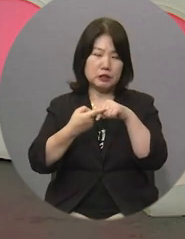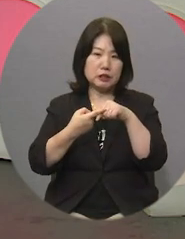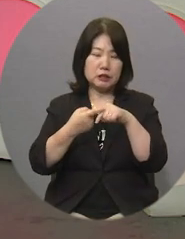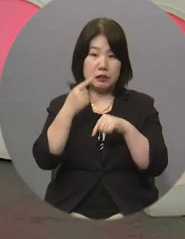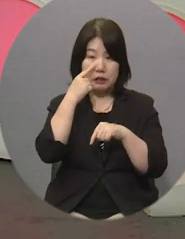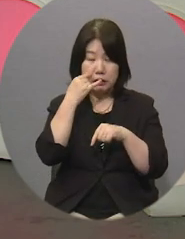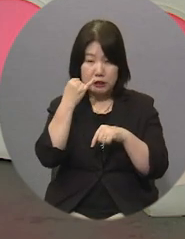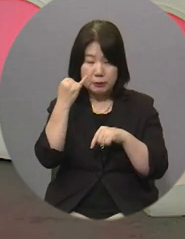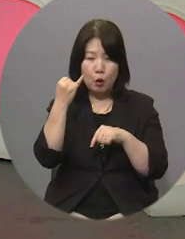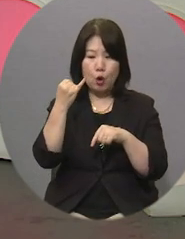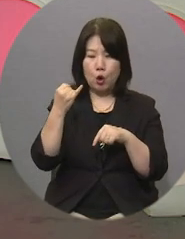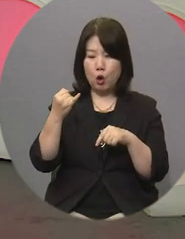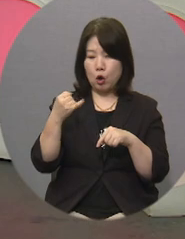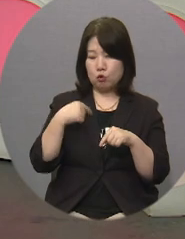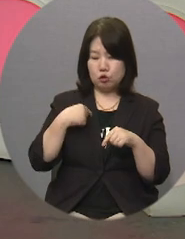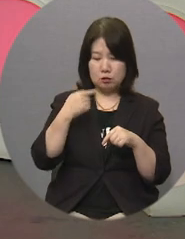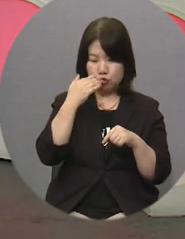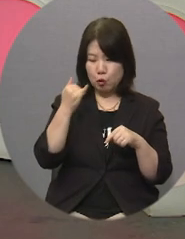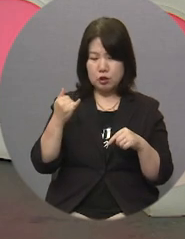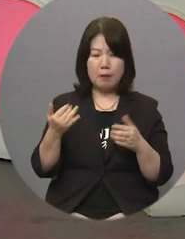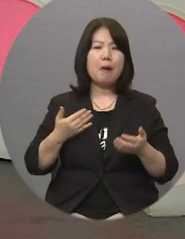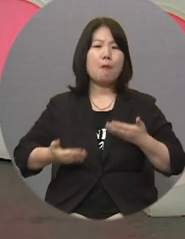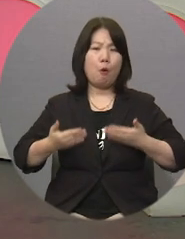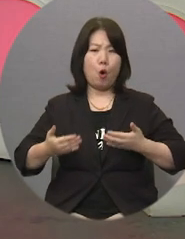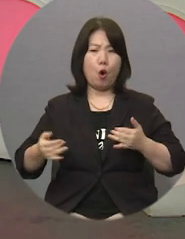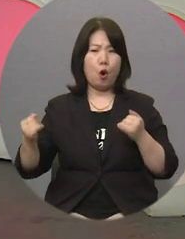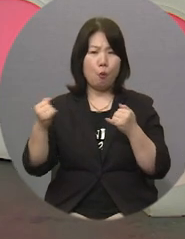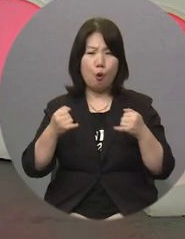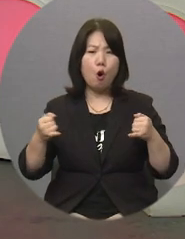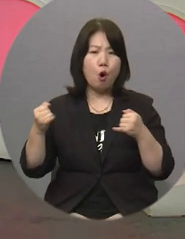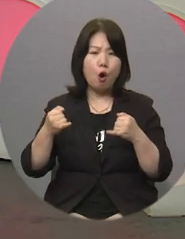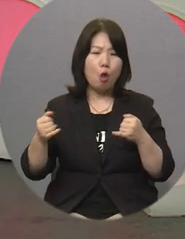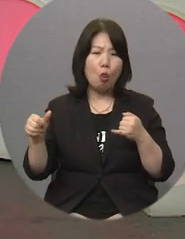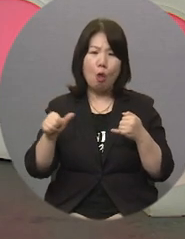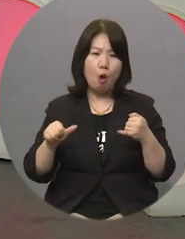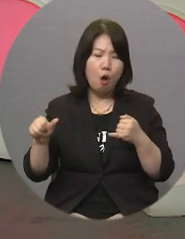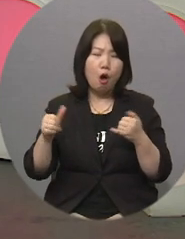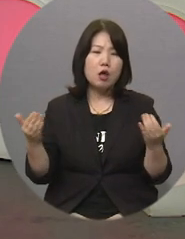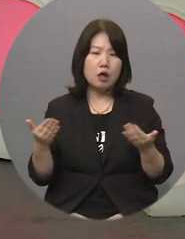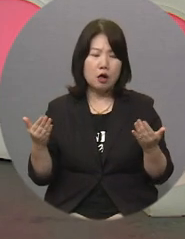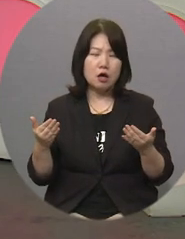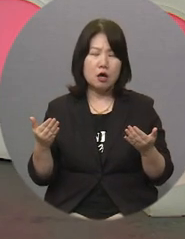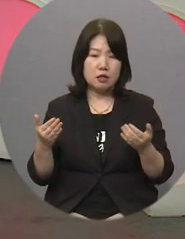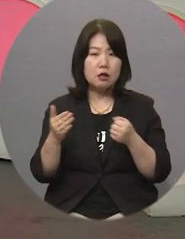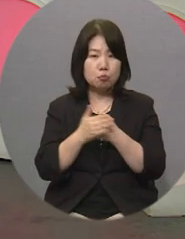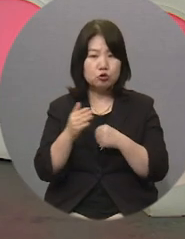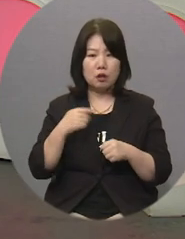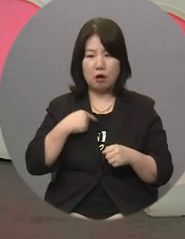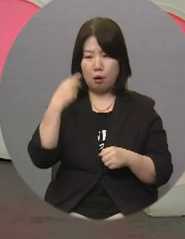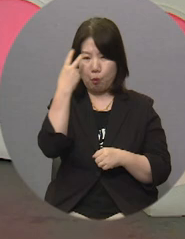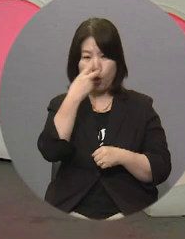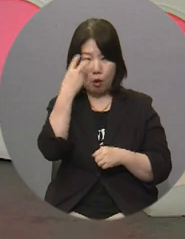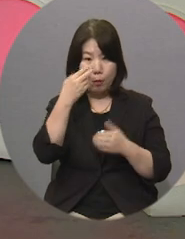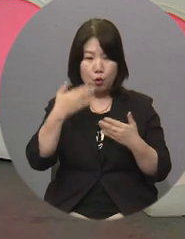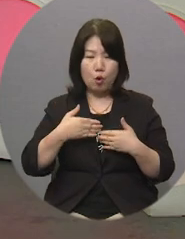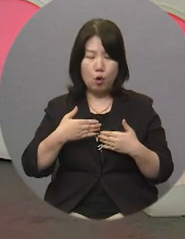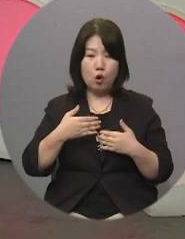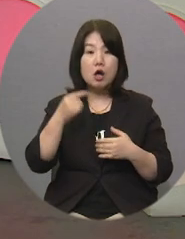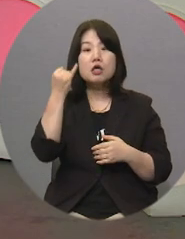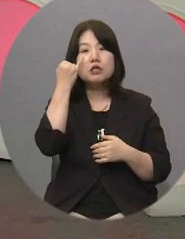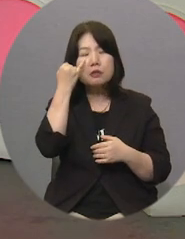이모는 맞벌이하는 부모님을 대신해 저를 살뜰히 보살펴 주셨고, 이모의 오랜